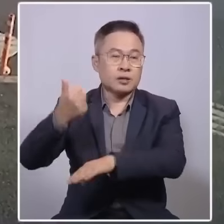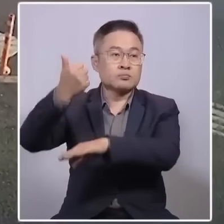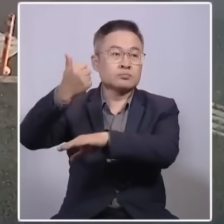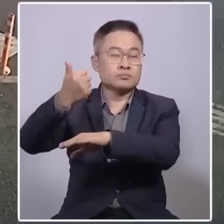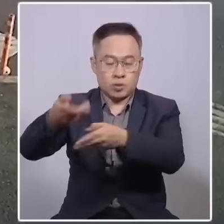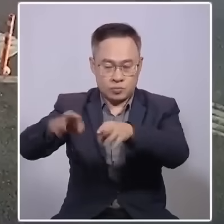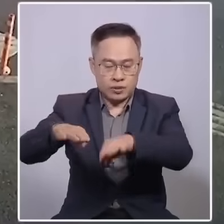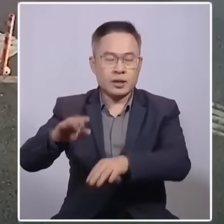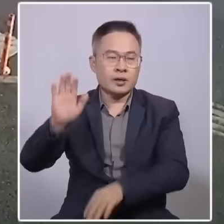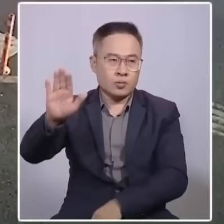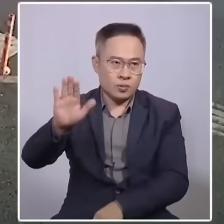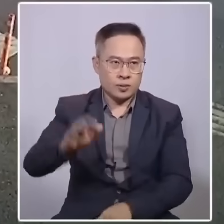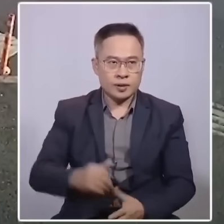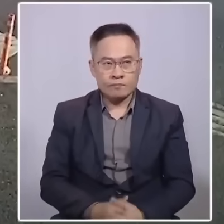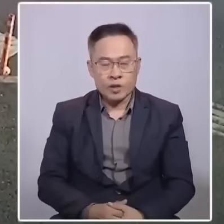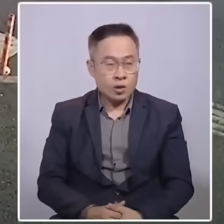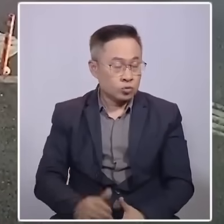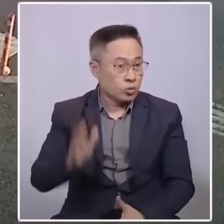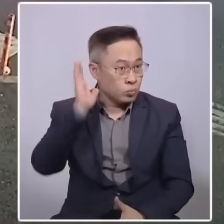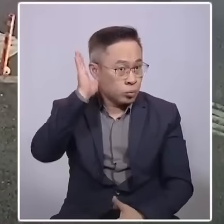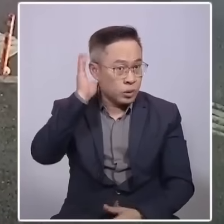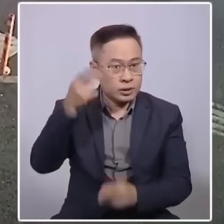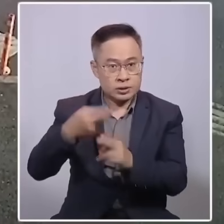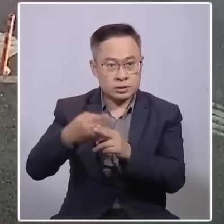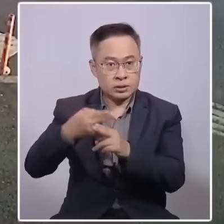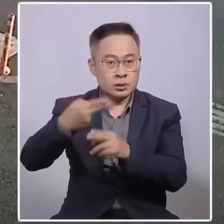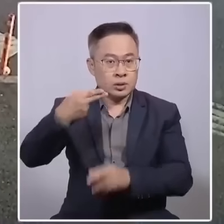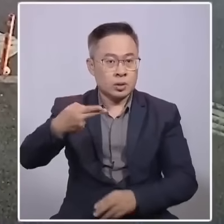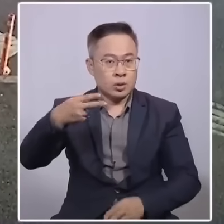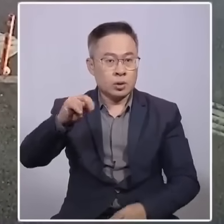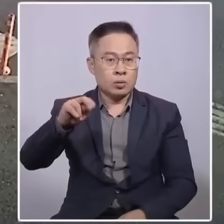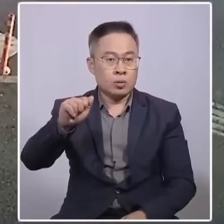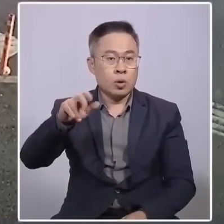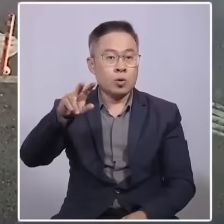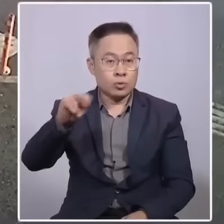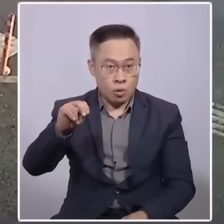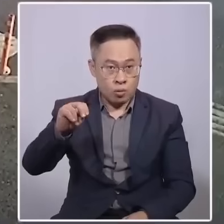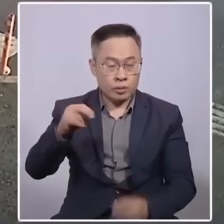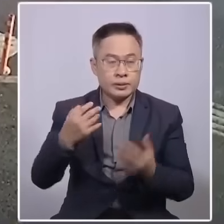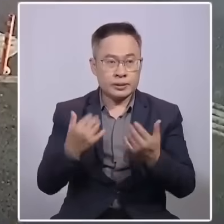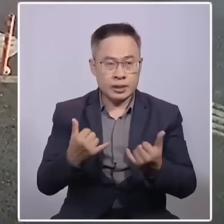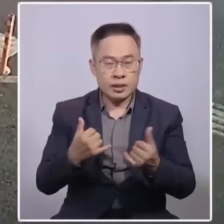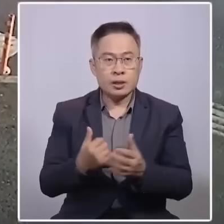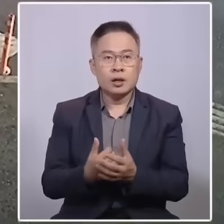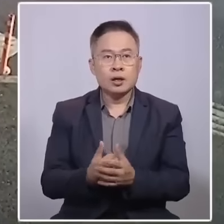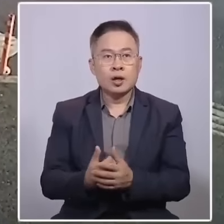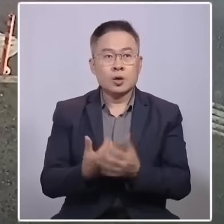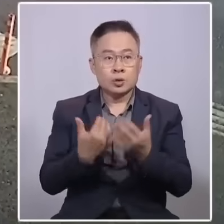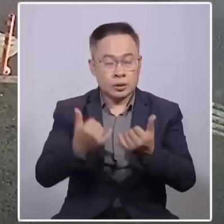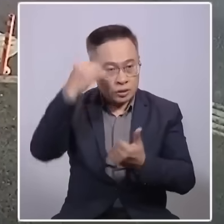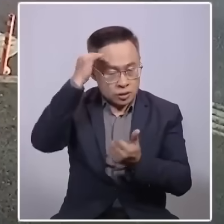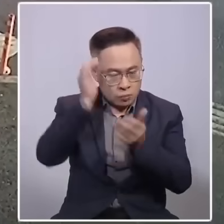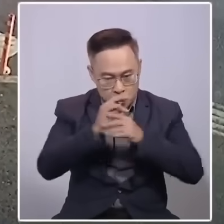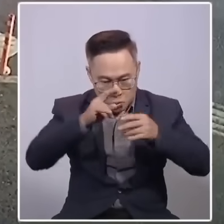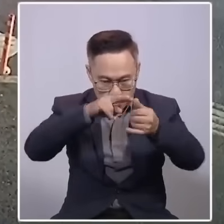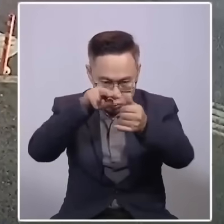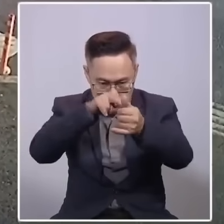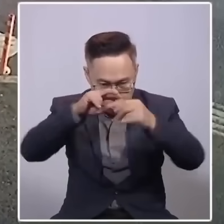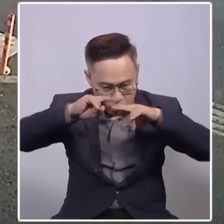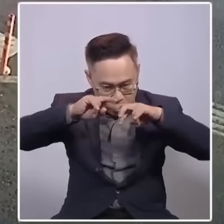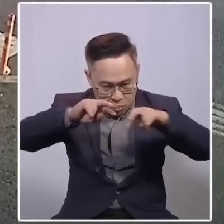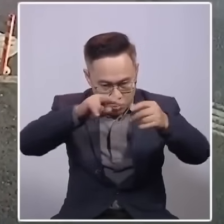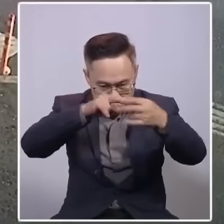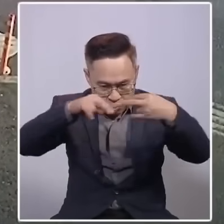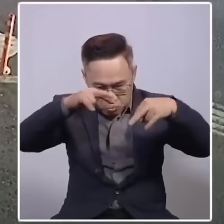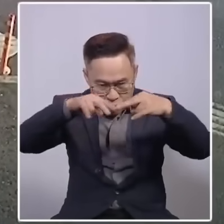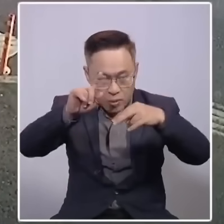ส่วนหนอนที่ว่านี้นะคะที่ถูกออกหมายจับเมื่อวานนี้แล้วก็มีรายงานว่าตอนนี้นะคะเจ้าหน้าที่ตำรวจกำลังเร่งล่า